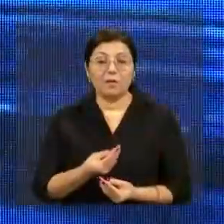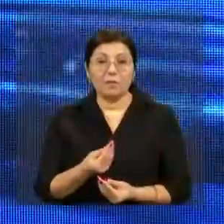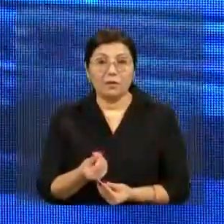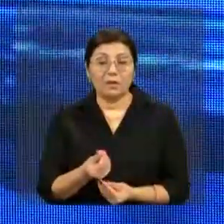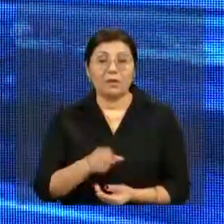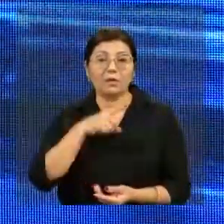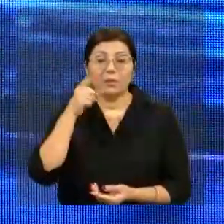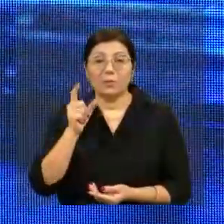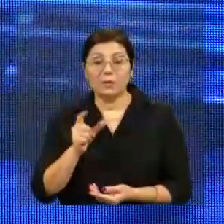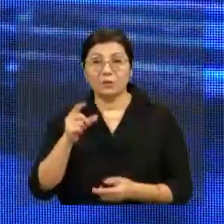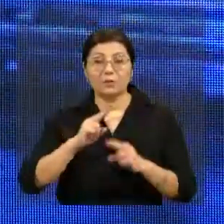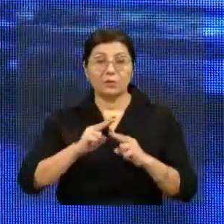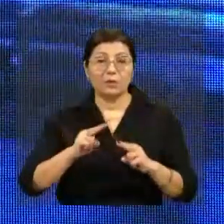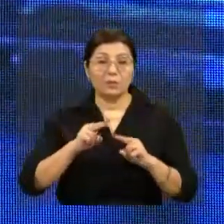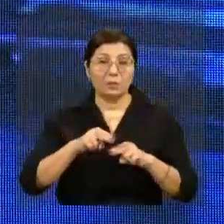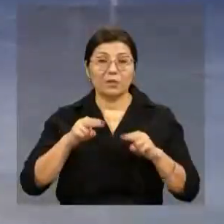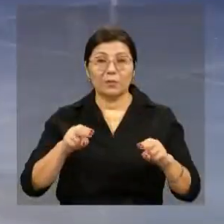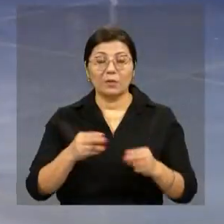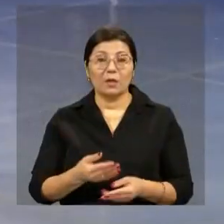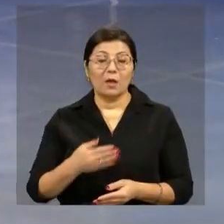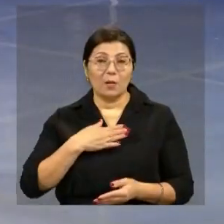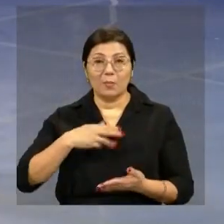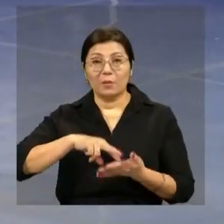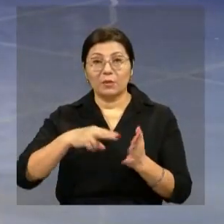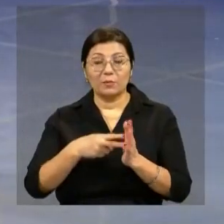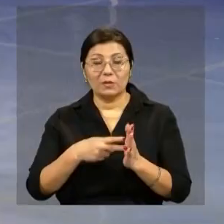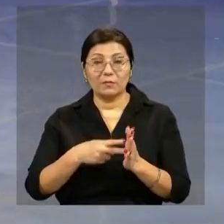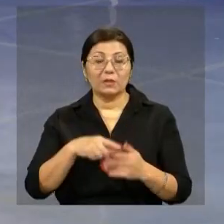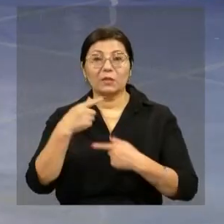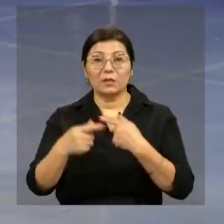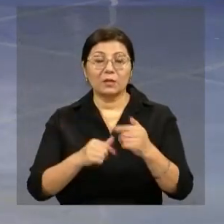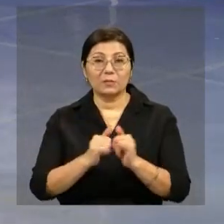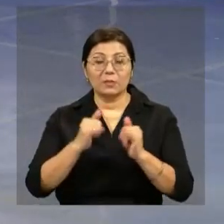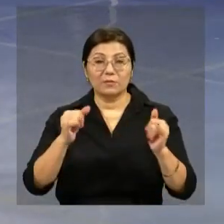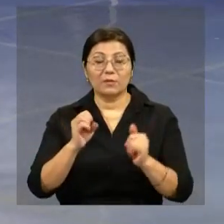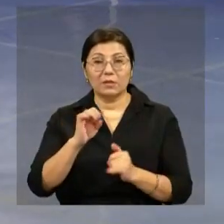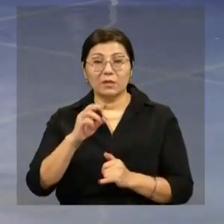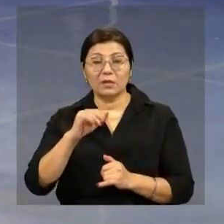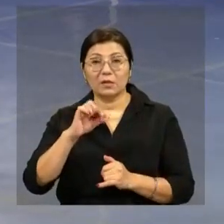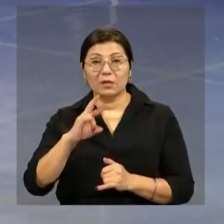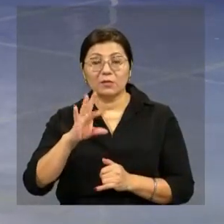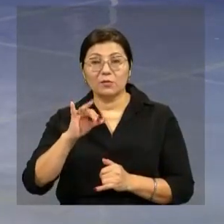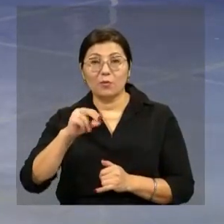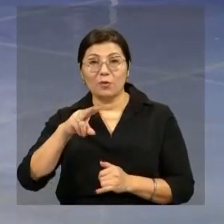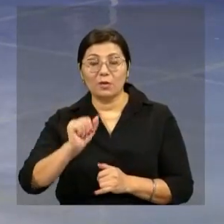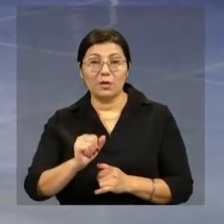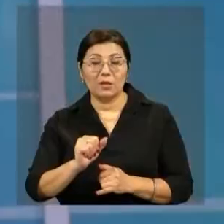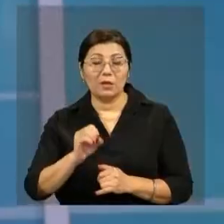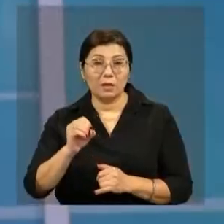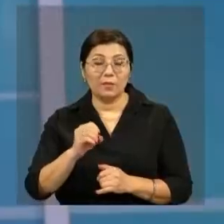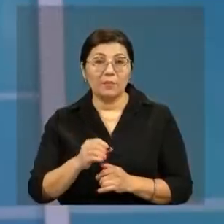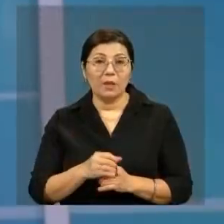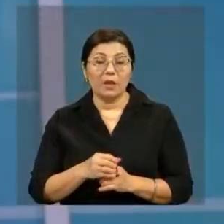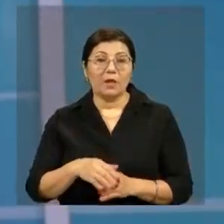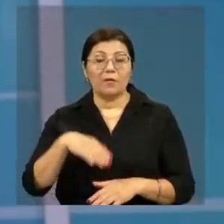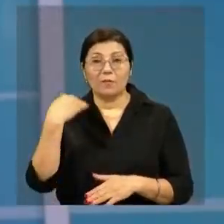или еще какие-то другие, может, планируете тоже реализовать в Да, Актобе? Мы планируем. Мы планируем дальше развивать Ерконсуле. И я планирую открыть свой НПО